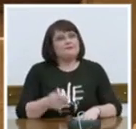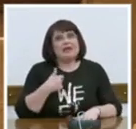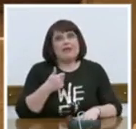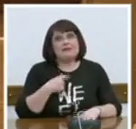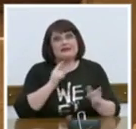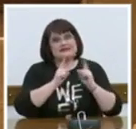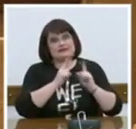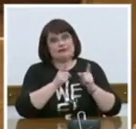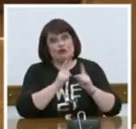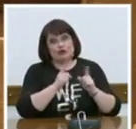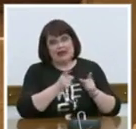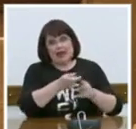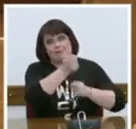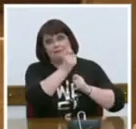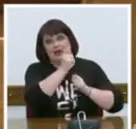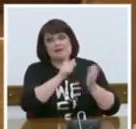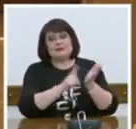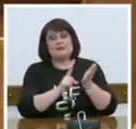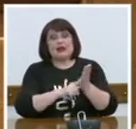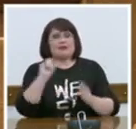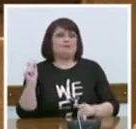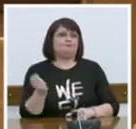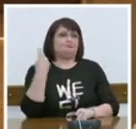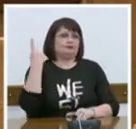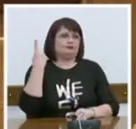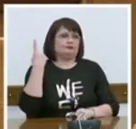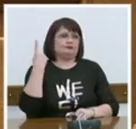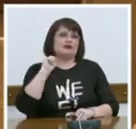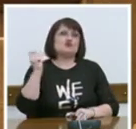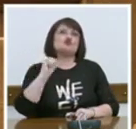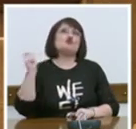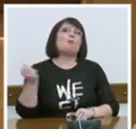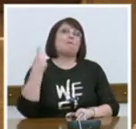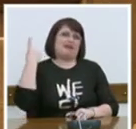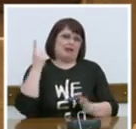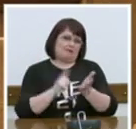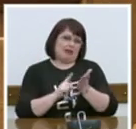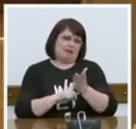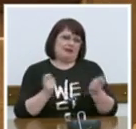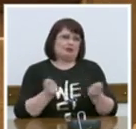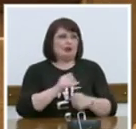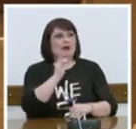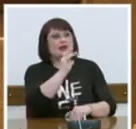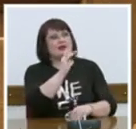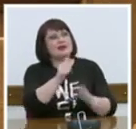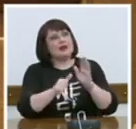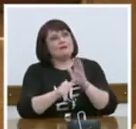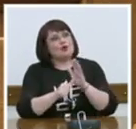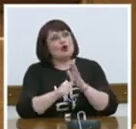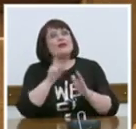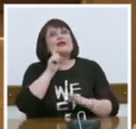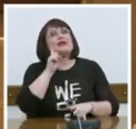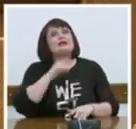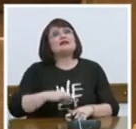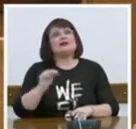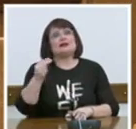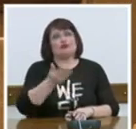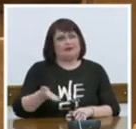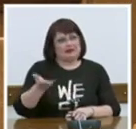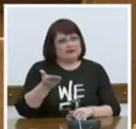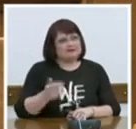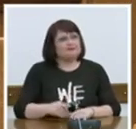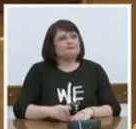να καταλήξει εκεί που της αρμόζει, δηλαδή στον κάλαθο των αχρήστων. Κύριε Πρόεδρε, κυρίες και κύριοι βουλευτές,